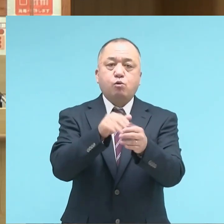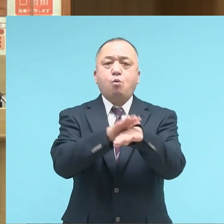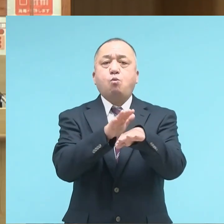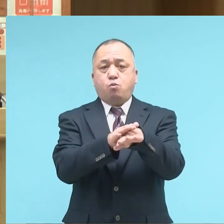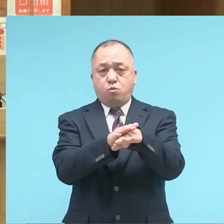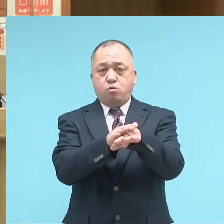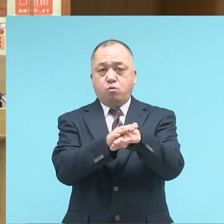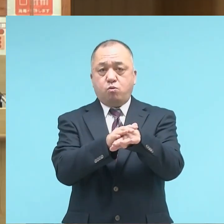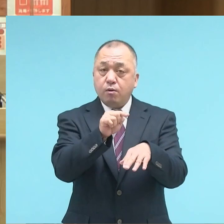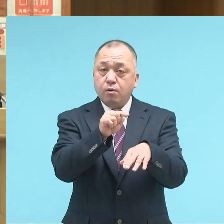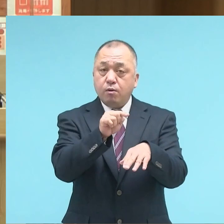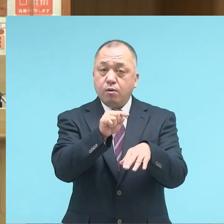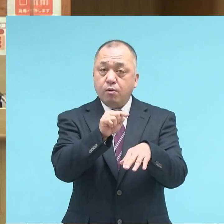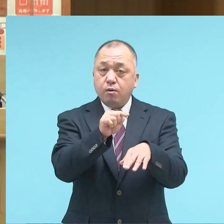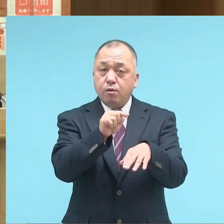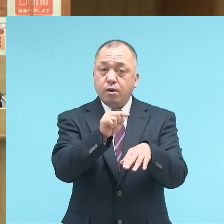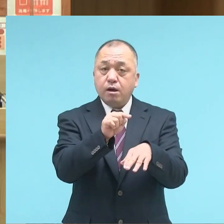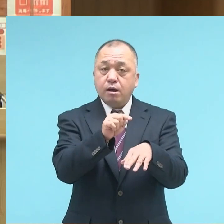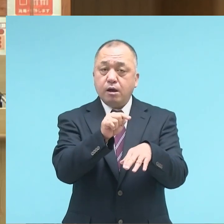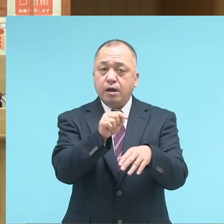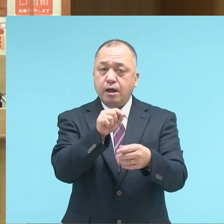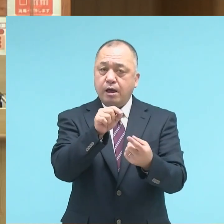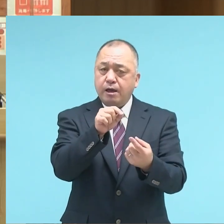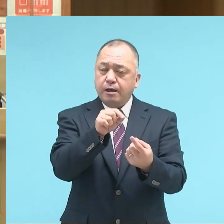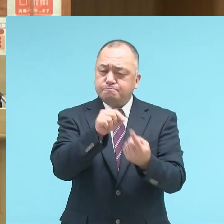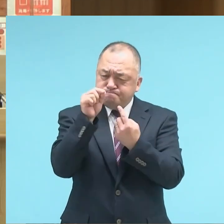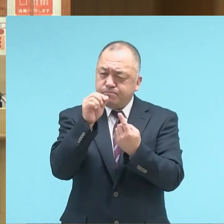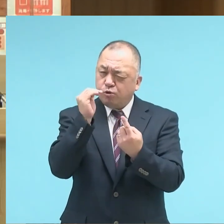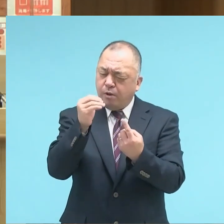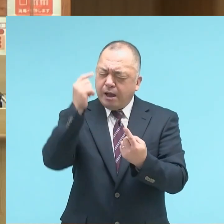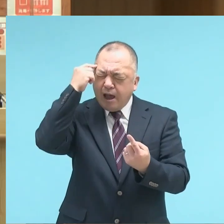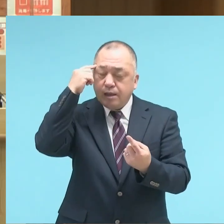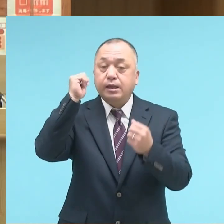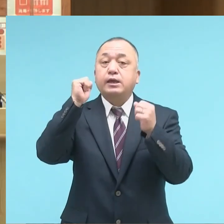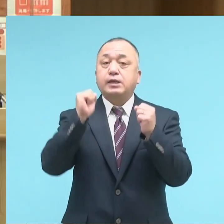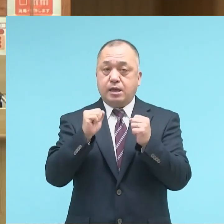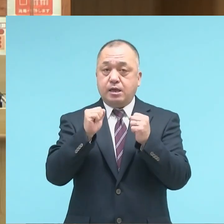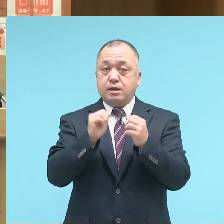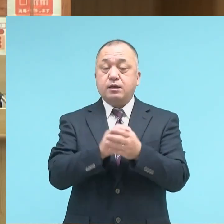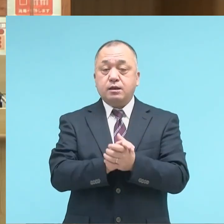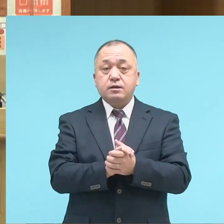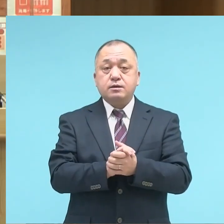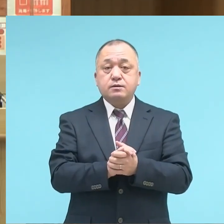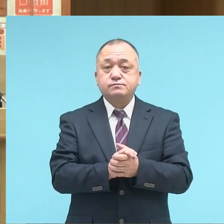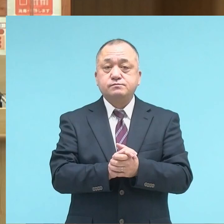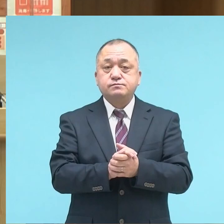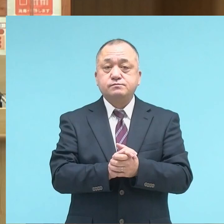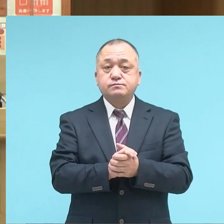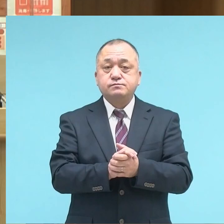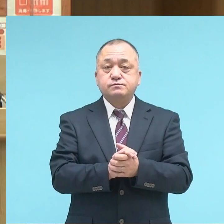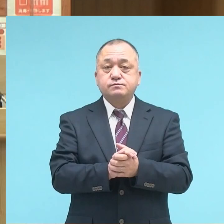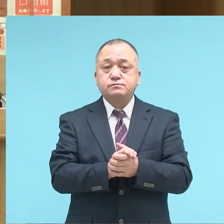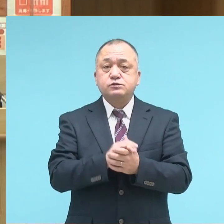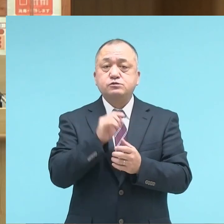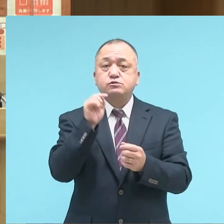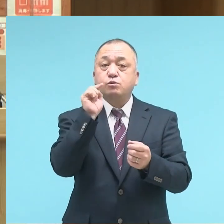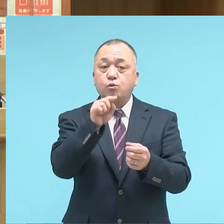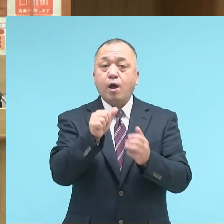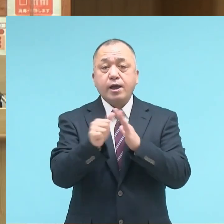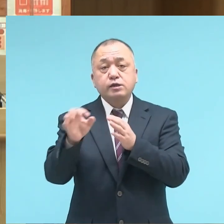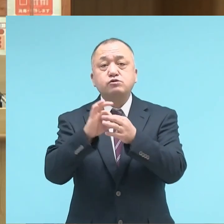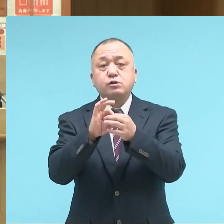ても選択肢として考えておりましたし、なんとかですね、そういったこともご検討